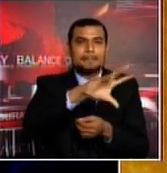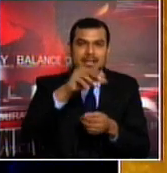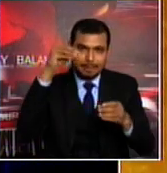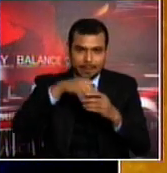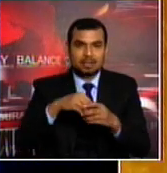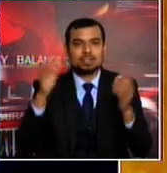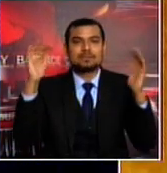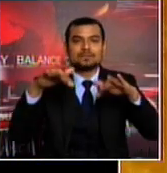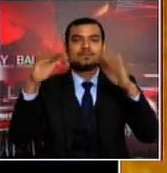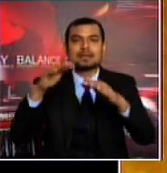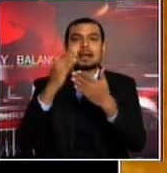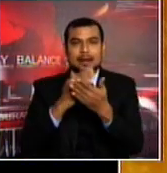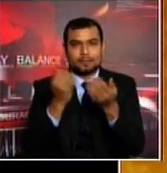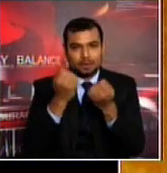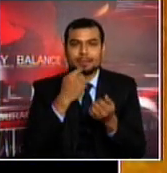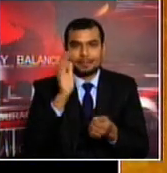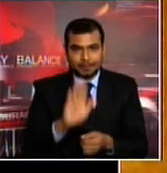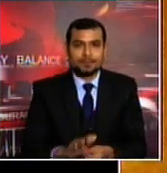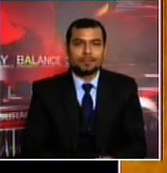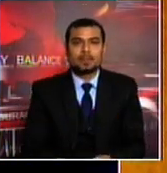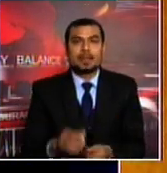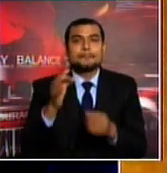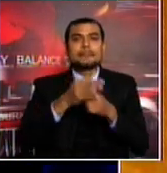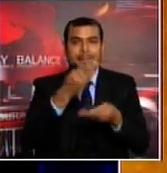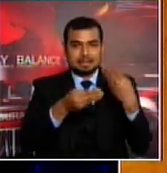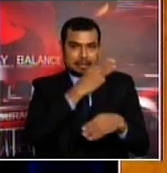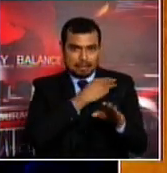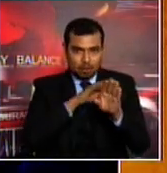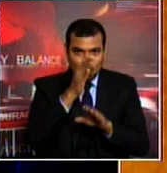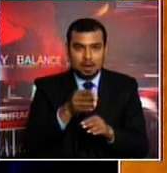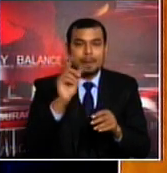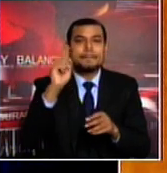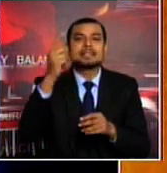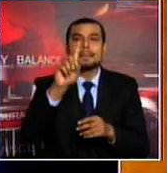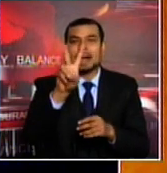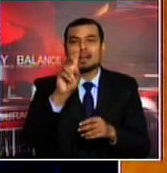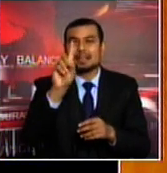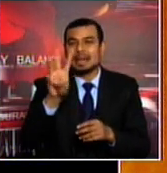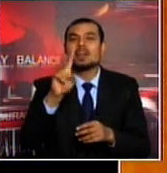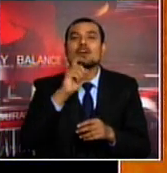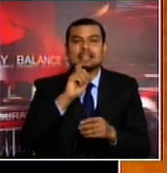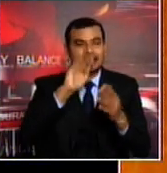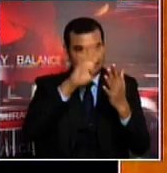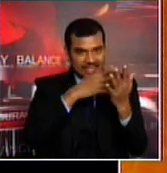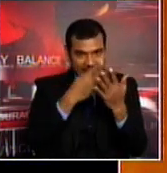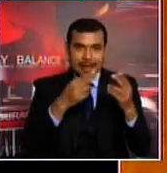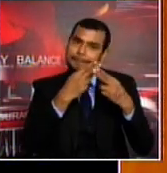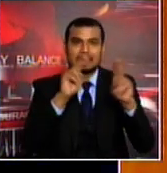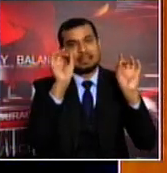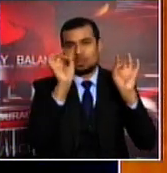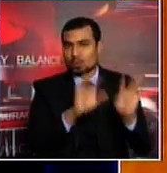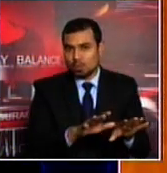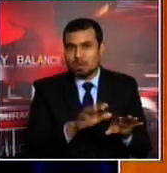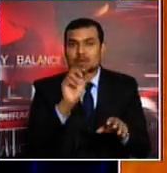कोण सभा गर्ने जनाएका छन्। व्यवसायीहरूले वैशाख 12 र 13 गते तालिका फ्री छाड्ने